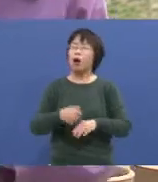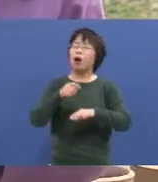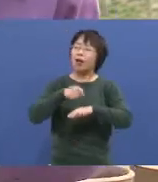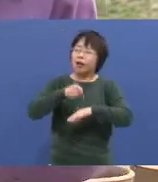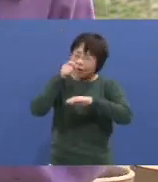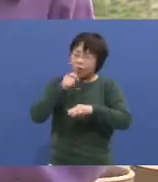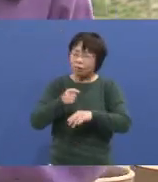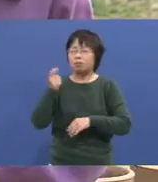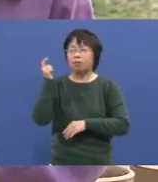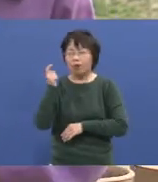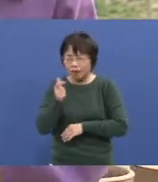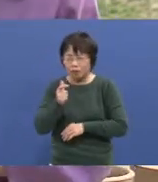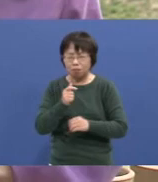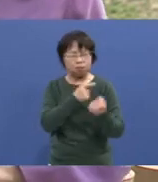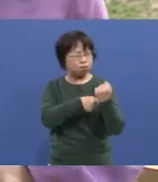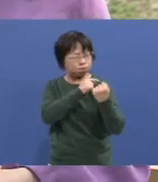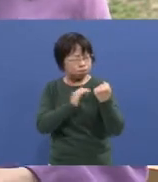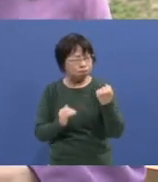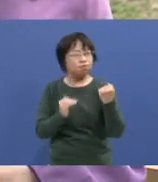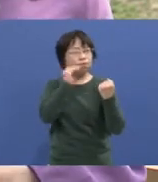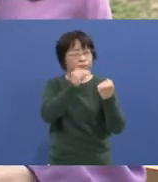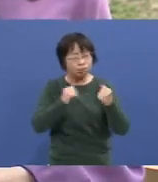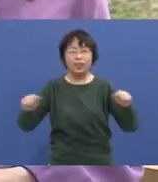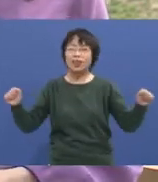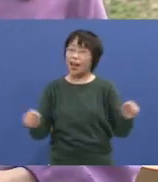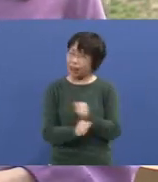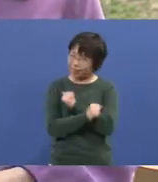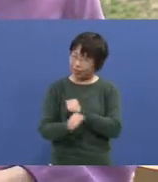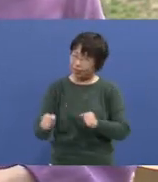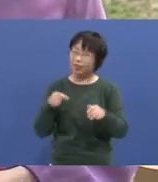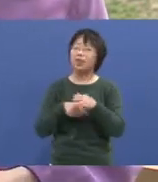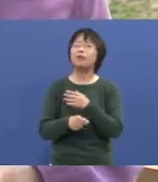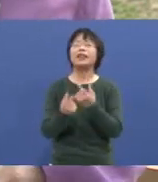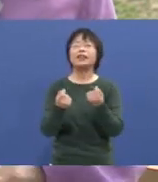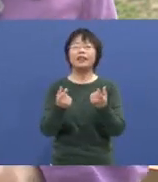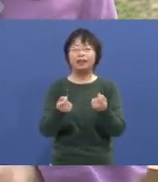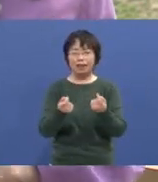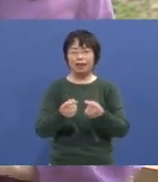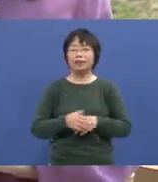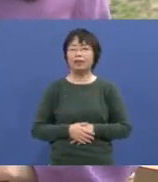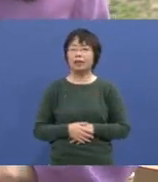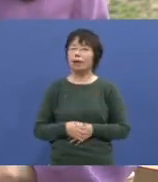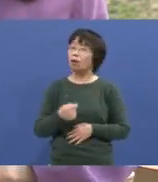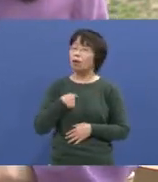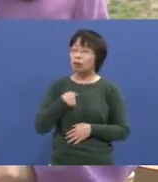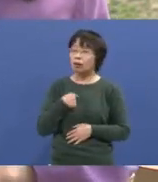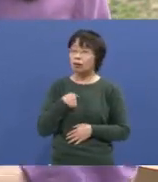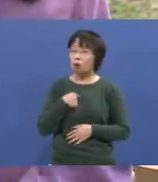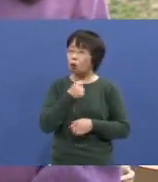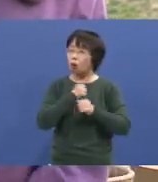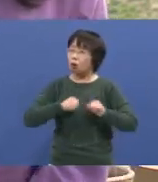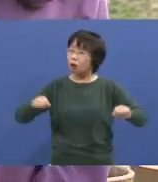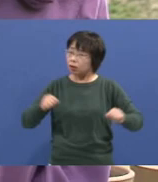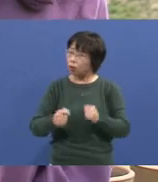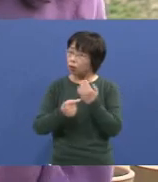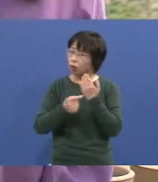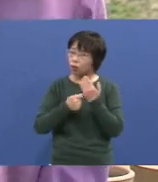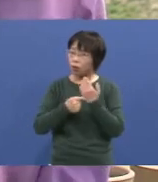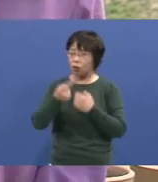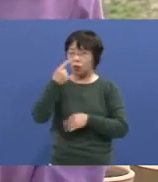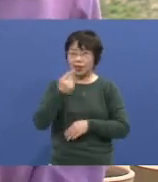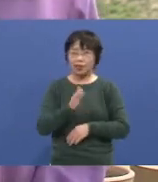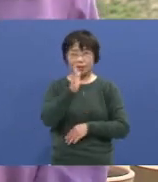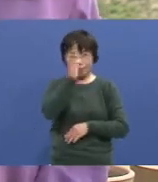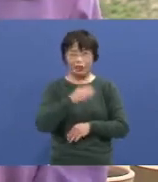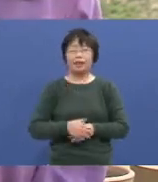に手堅く筋力アップができる体操ということなんですね。では阿部さん、私にも体操のポイントを教えていただけ